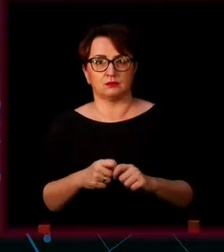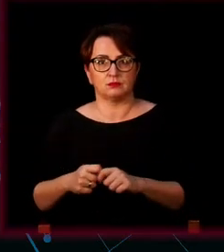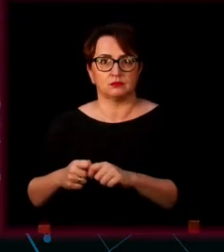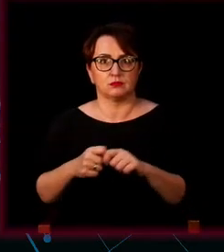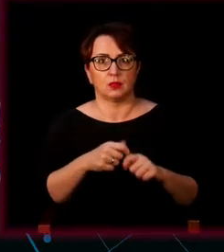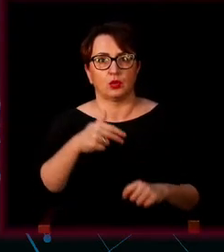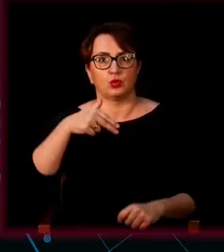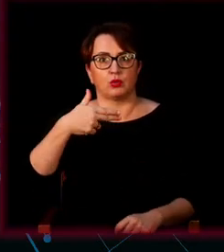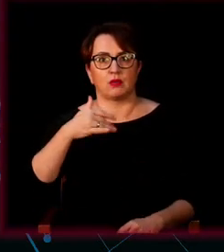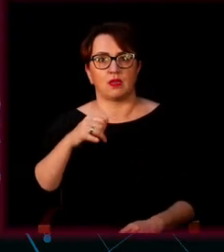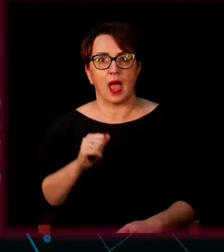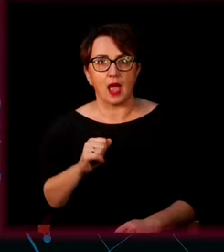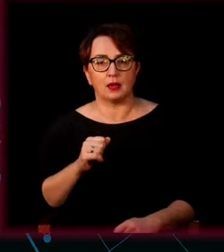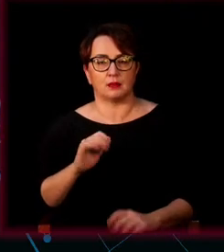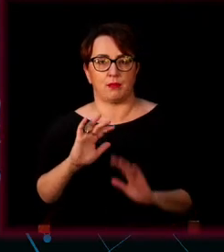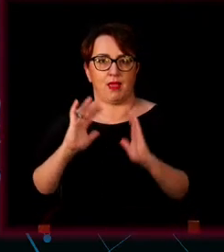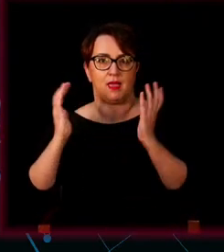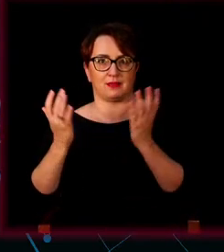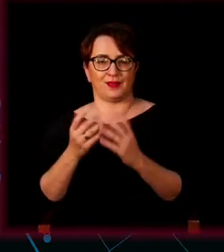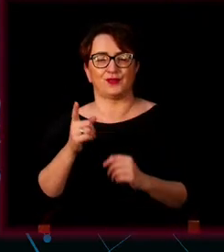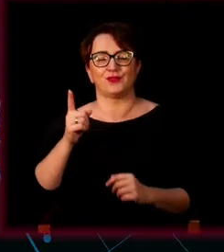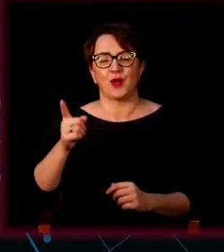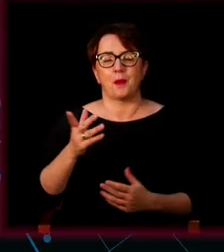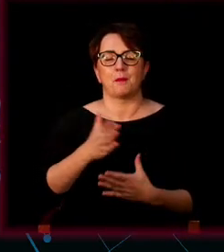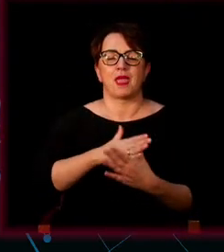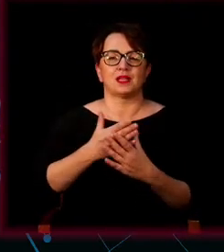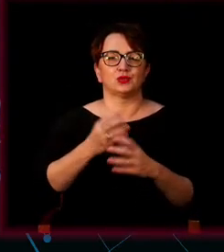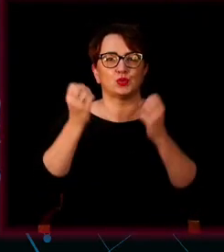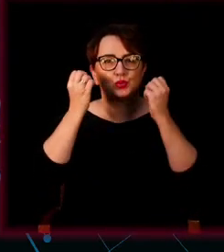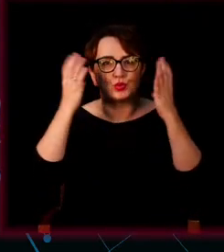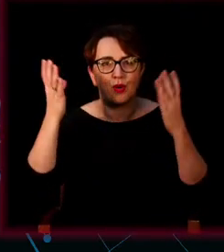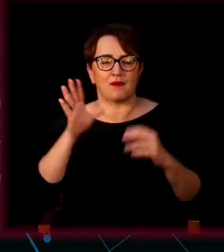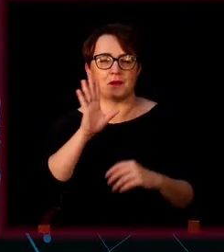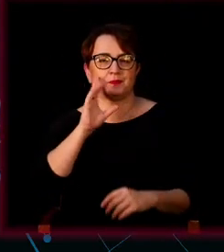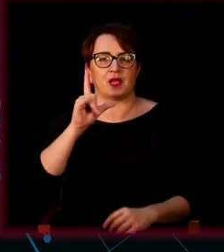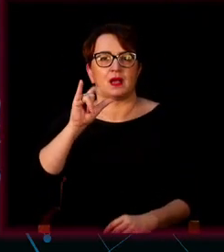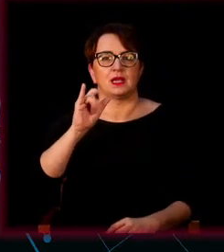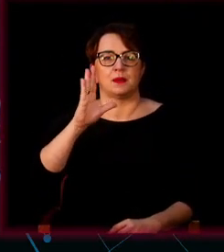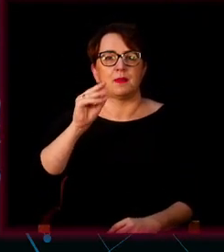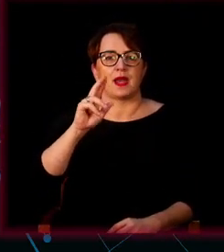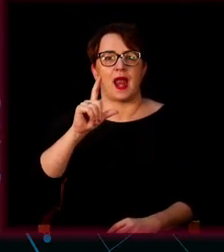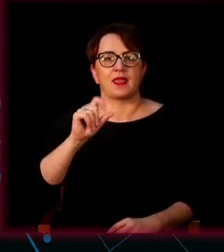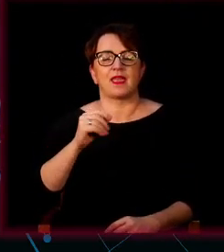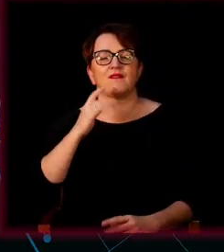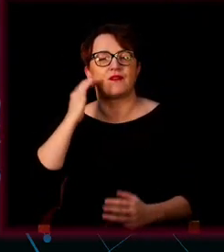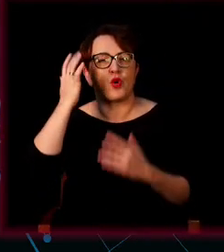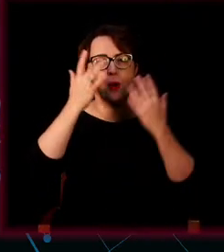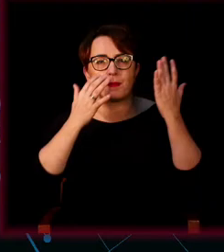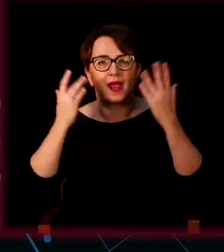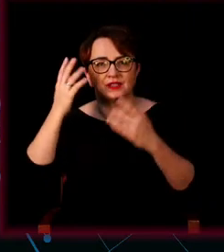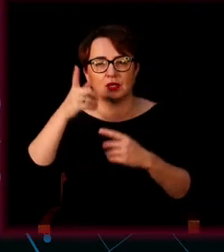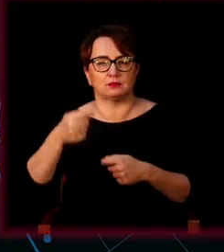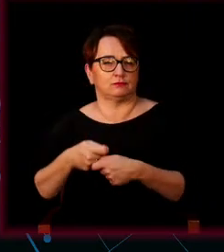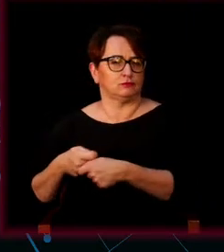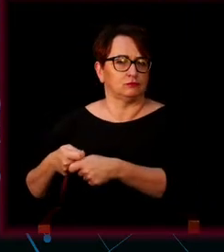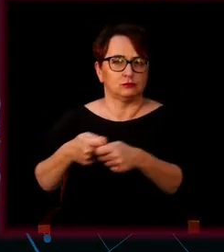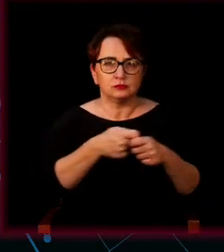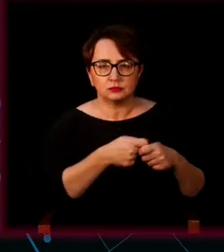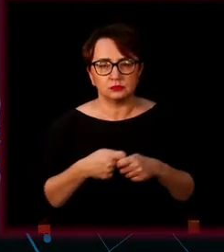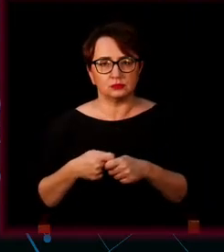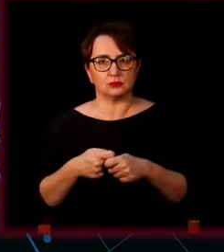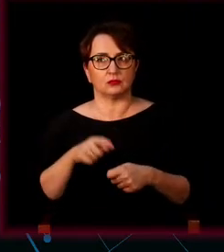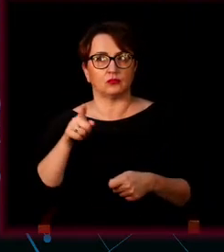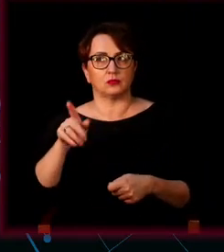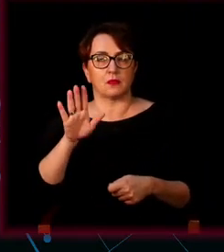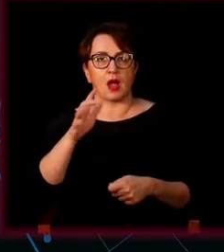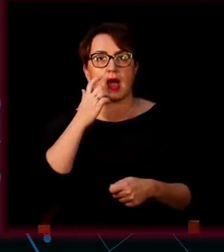planet, takie bardzo utopijne, międzykulturowe, liberalne wyobrażenie o takiej federacji,